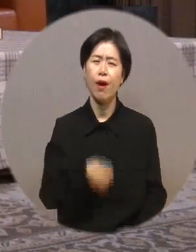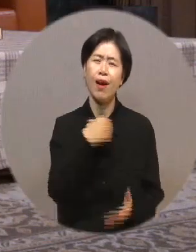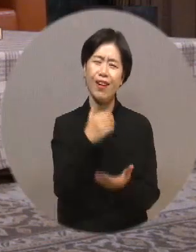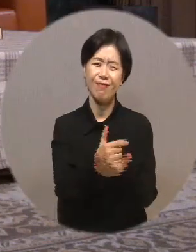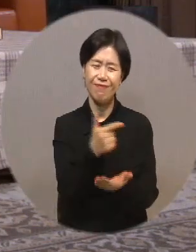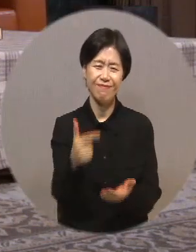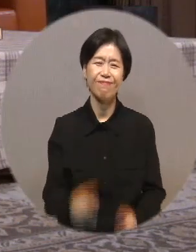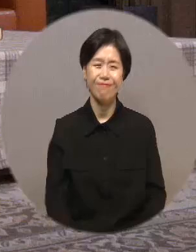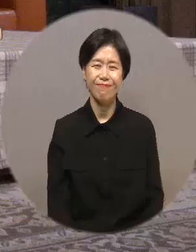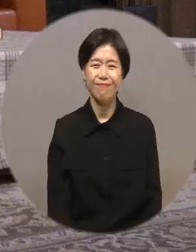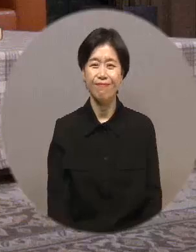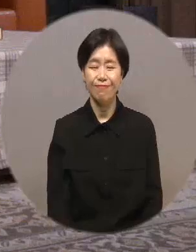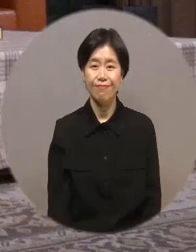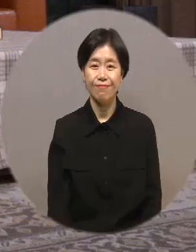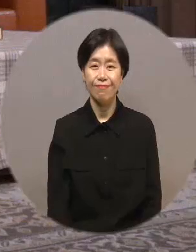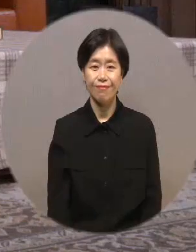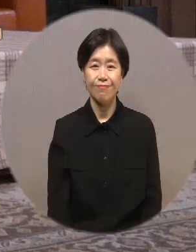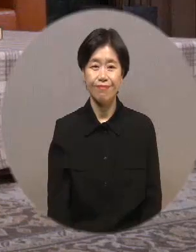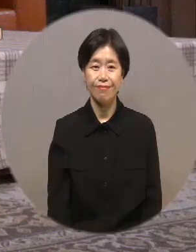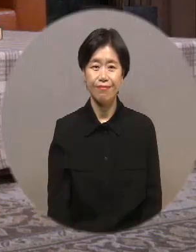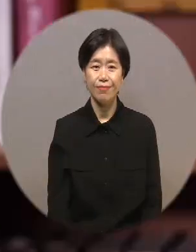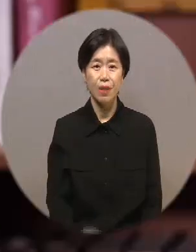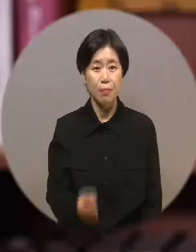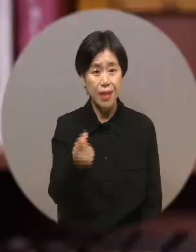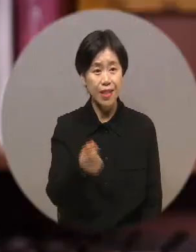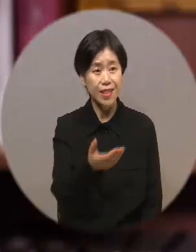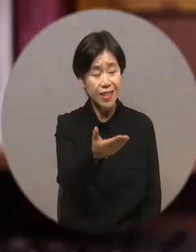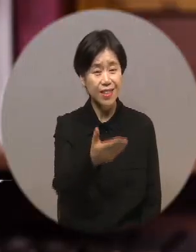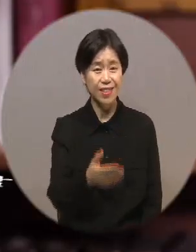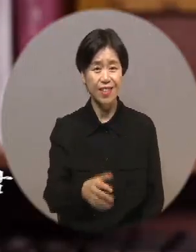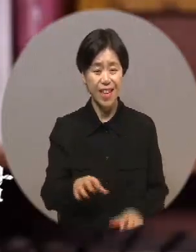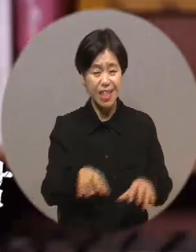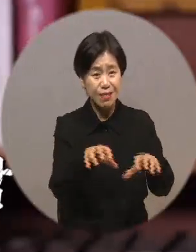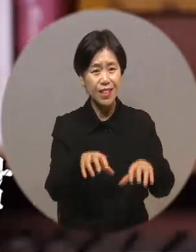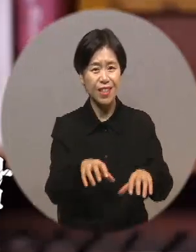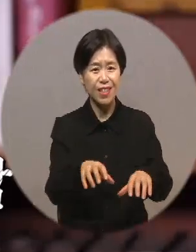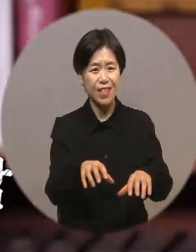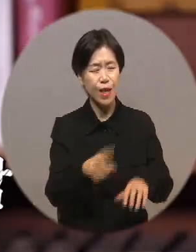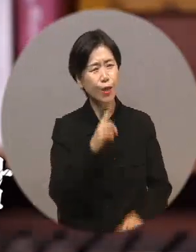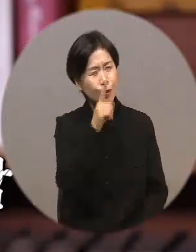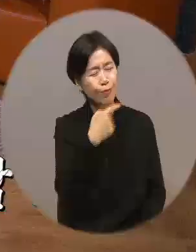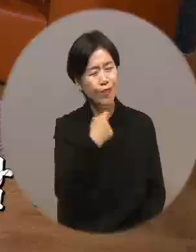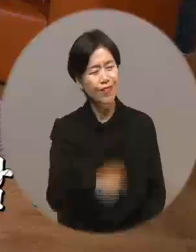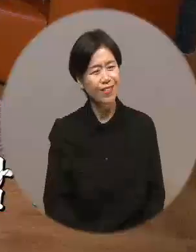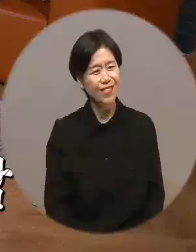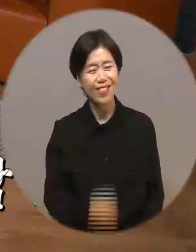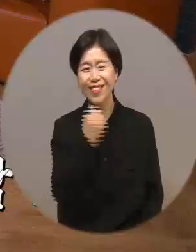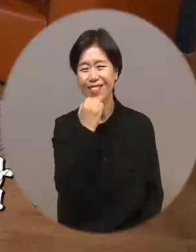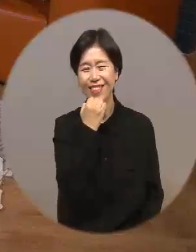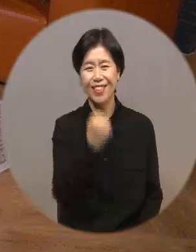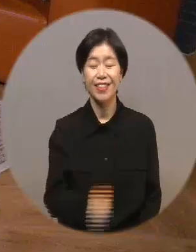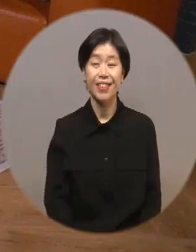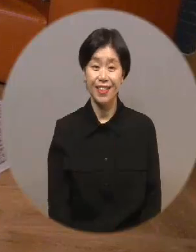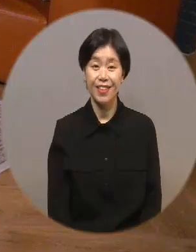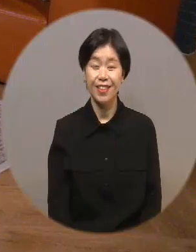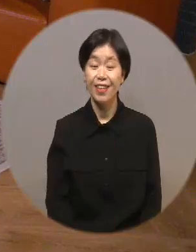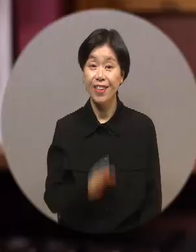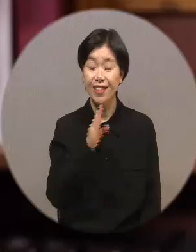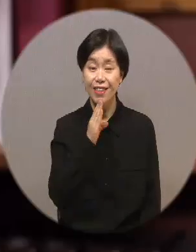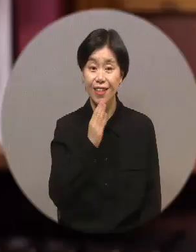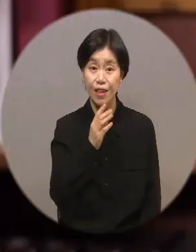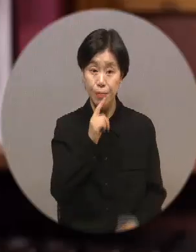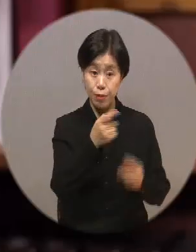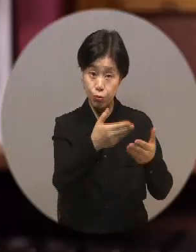감동이었습니다. 알겠습니다. 아, 저는 뭐 다른 것보다도 빨리 그 음식을 좀 주문하고 싶네요. 근데 사실 그 말씀